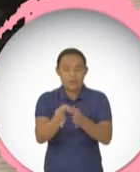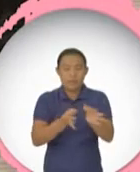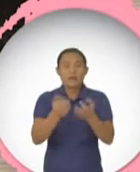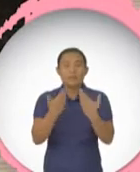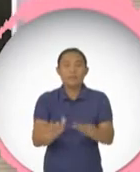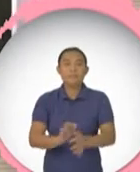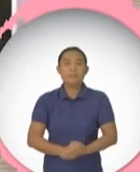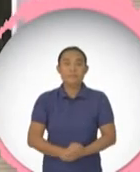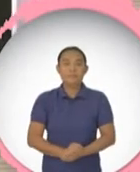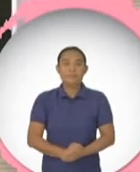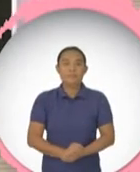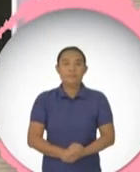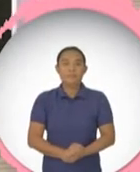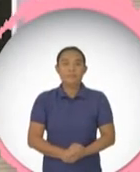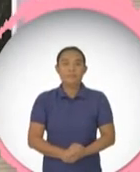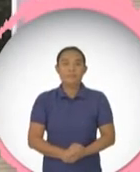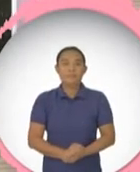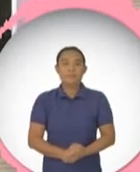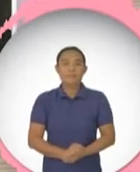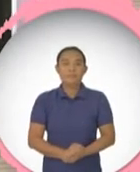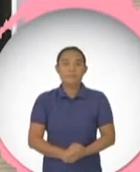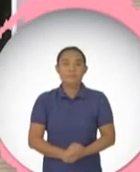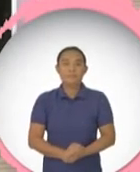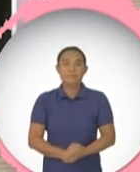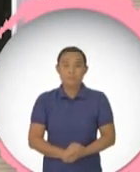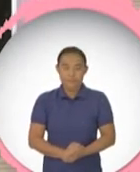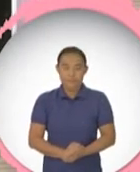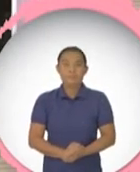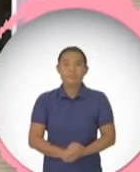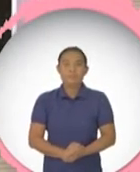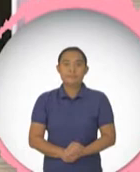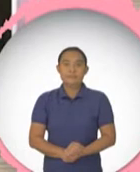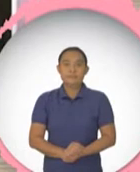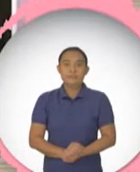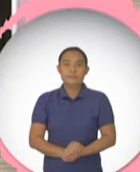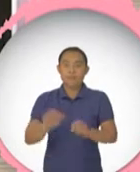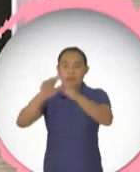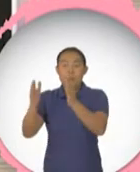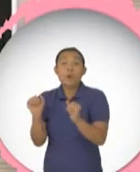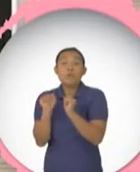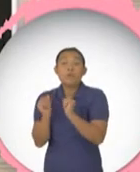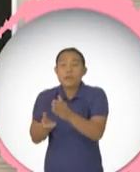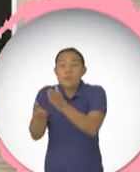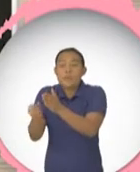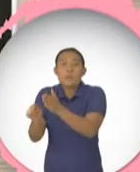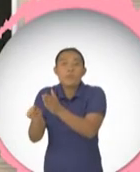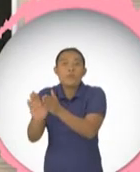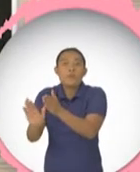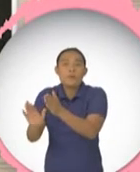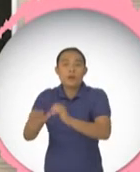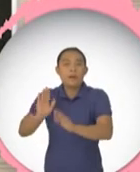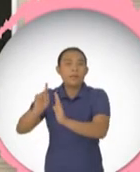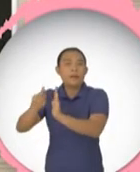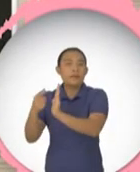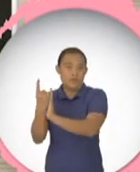สร็จแล้วเราก็จะไปเข้าช่องแช่เย็นนะคะให้อยู่ตัวประมาณชั่วโมงนึงหรือว่าถ้าจะเก็บไว้นานก็เก็บ